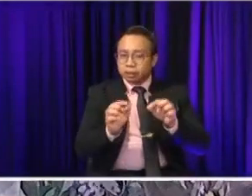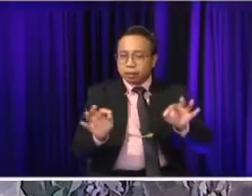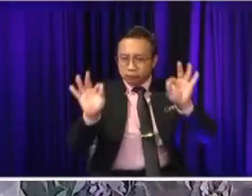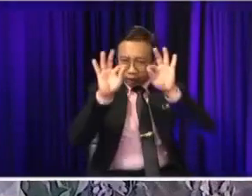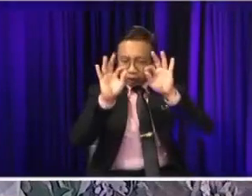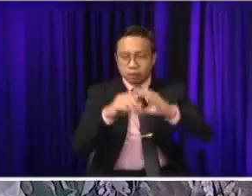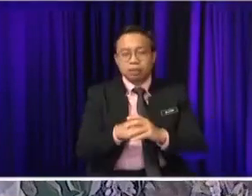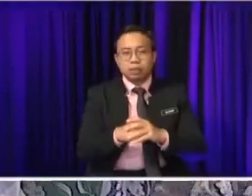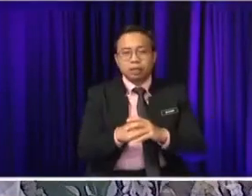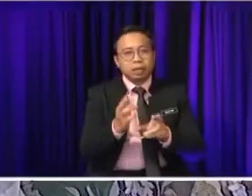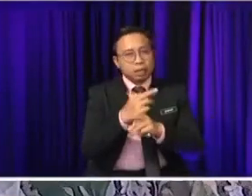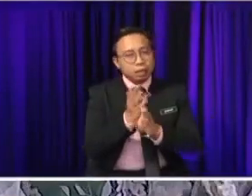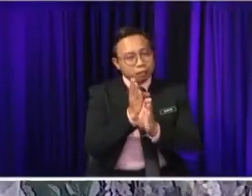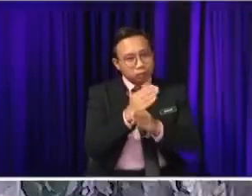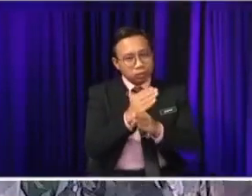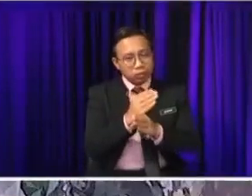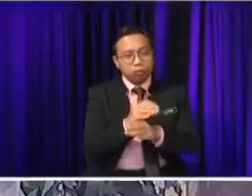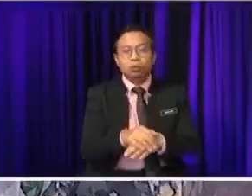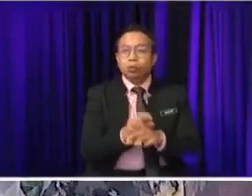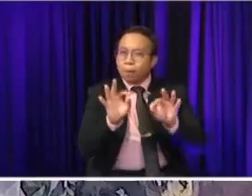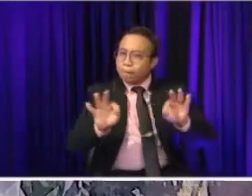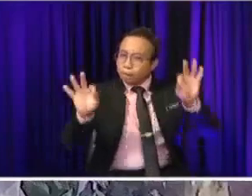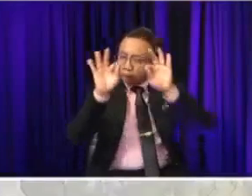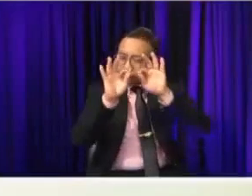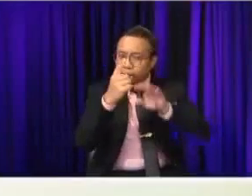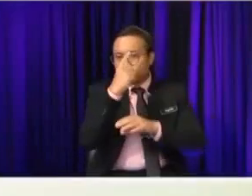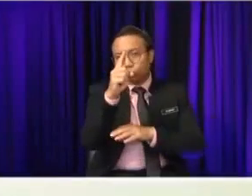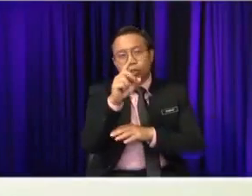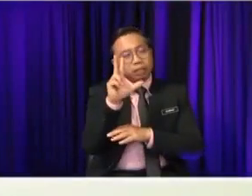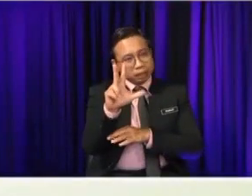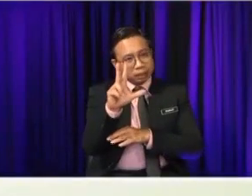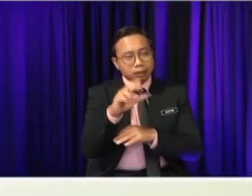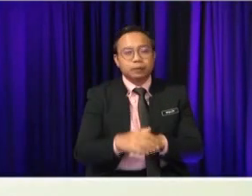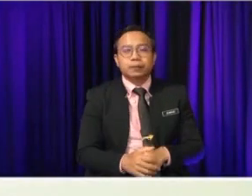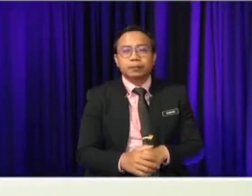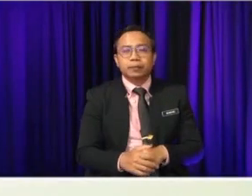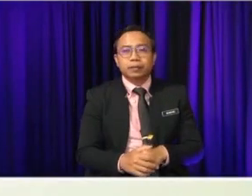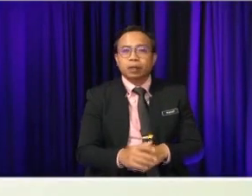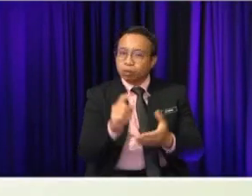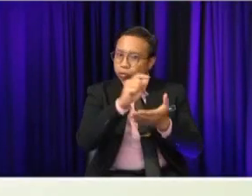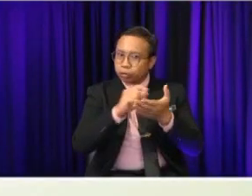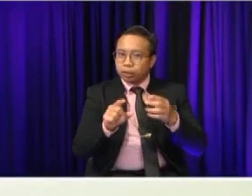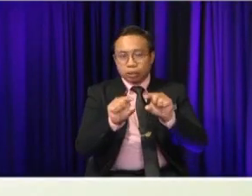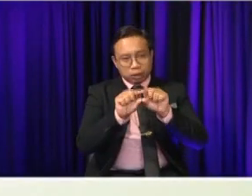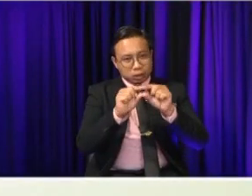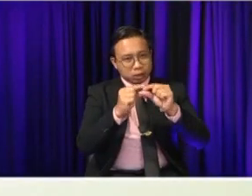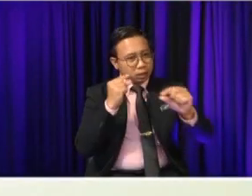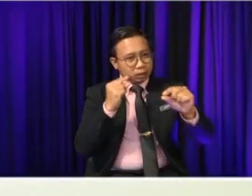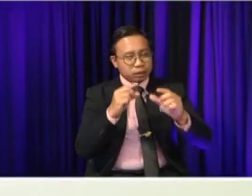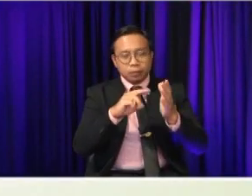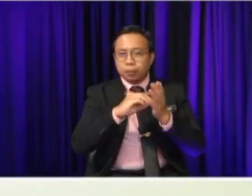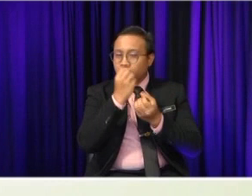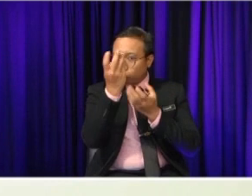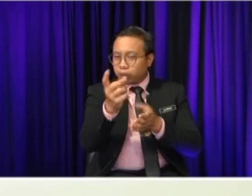jadi ini kalian tengok untuk slidenya ini ada tiga kita tengok yang tulisan garis tuh maklumat bisa jelas